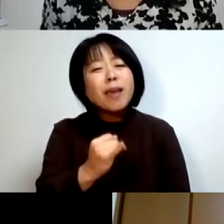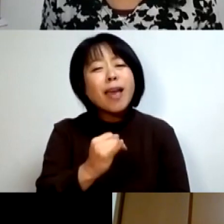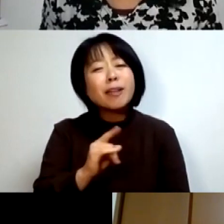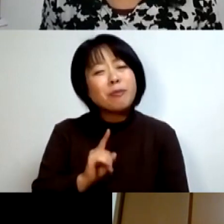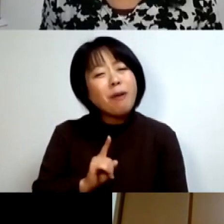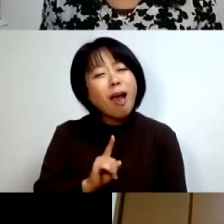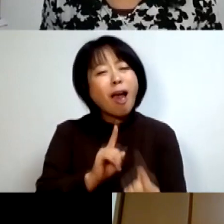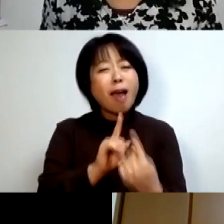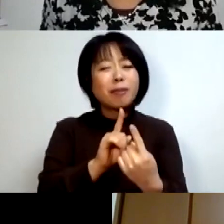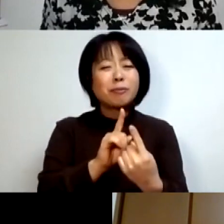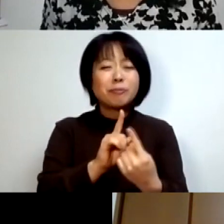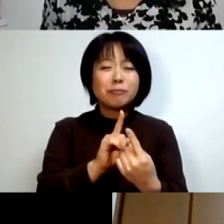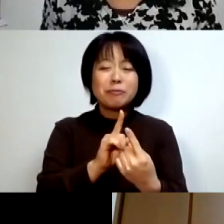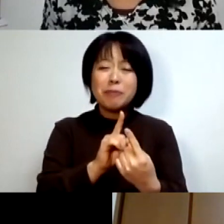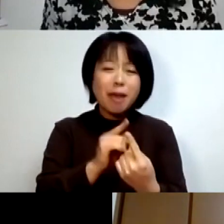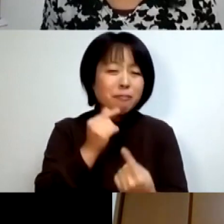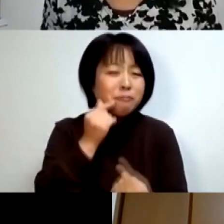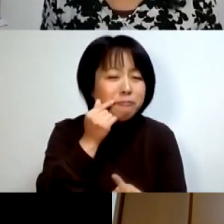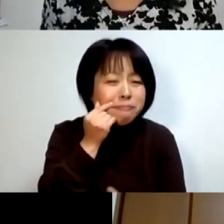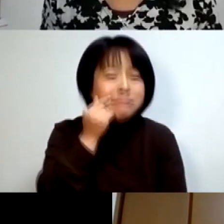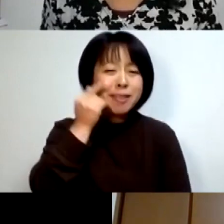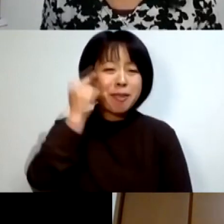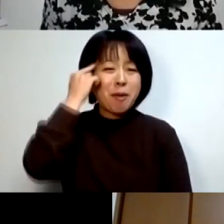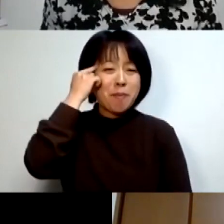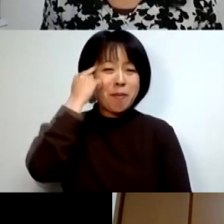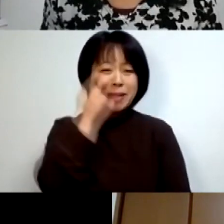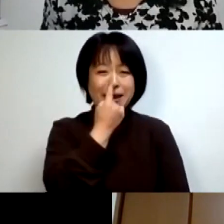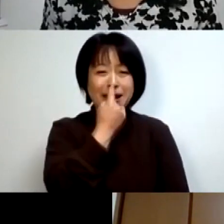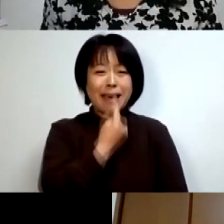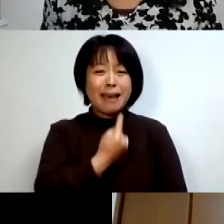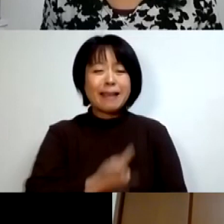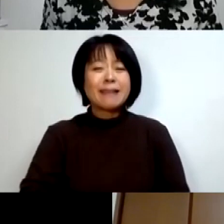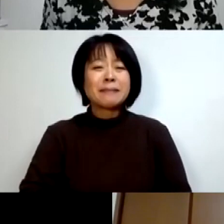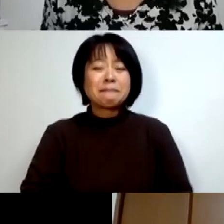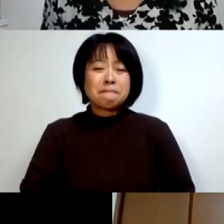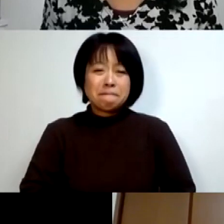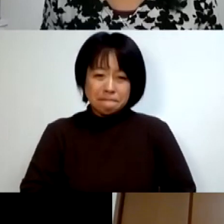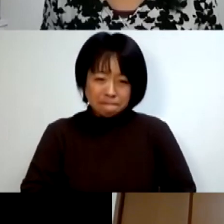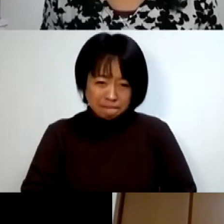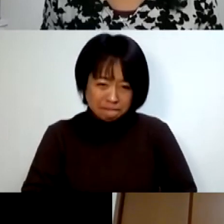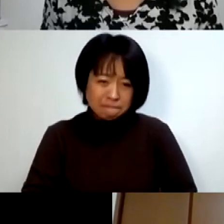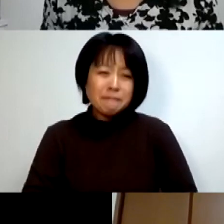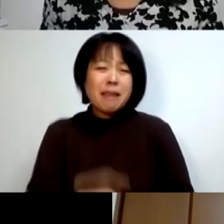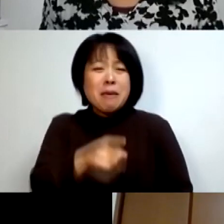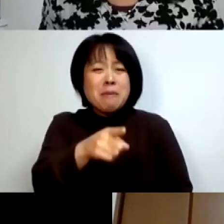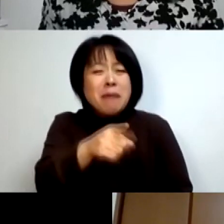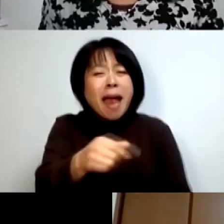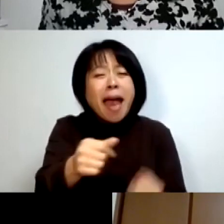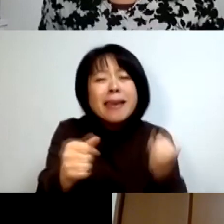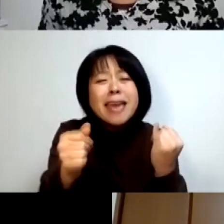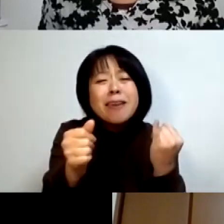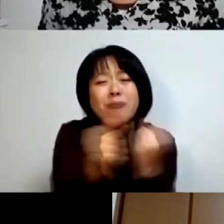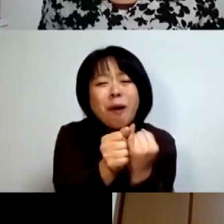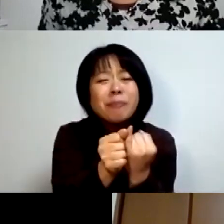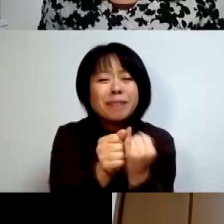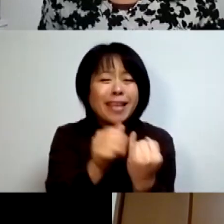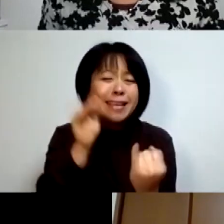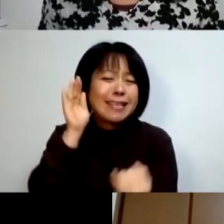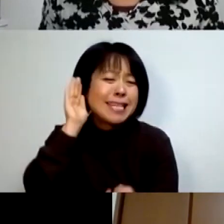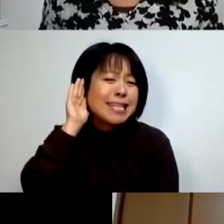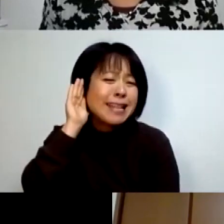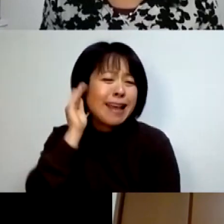には現れまいと思ってたんやけどな。それが結婚する言うやない